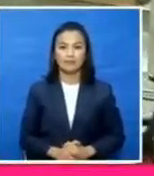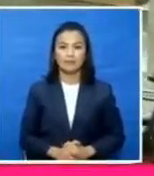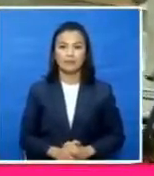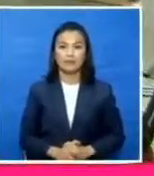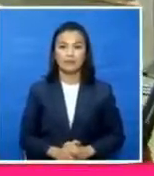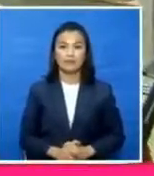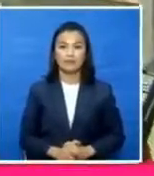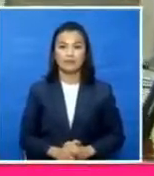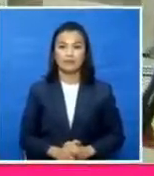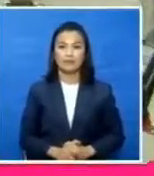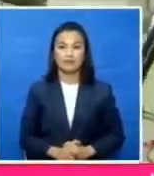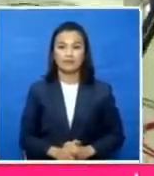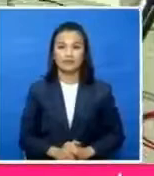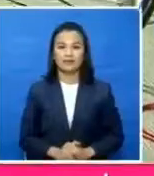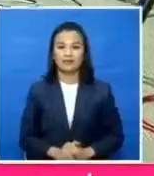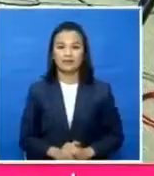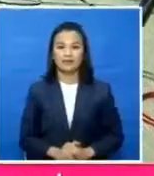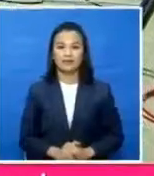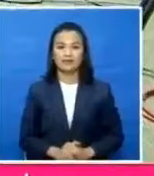าน